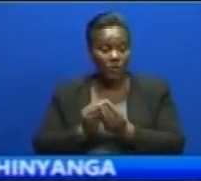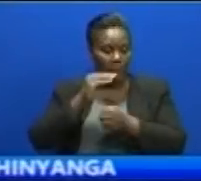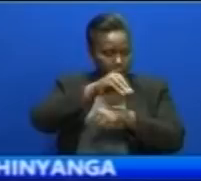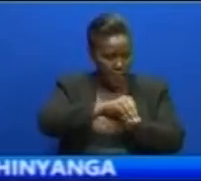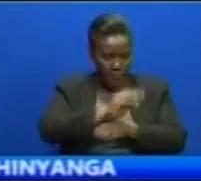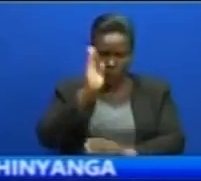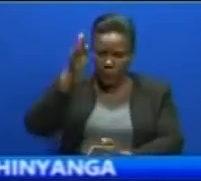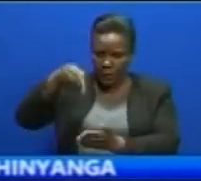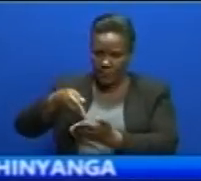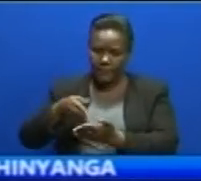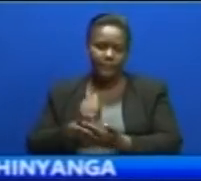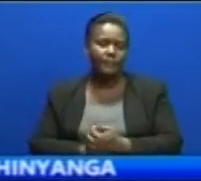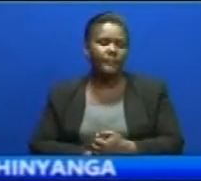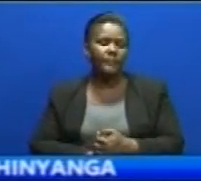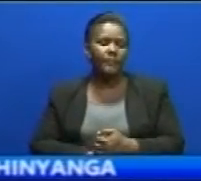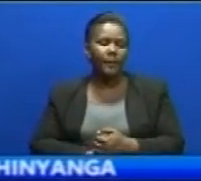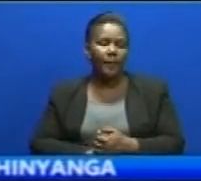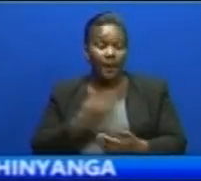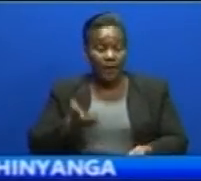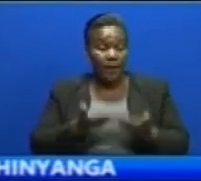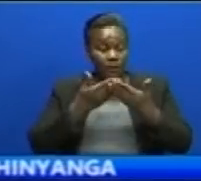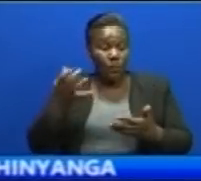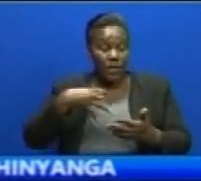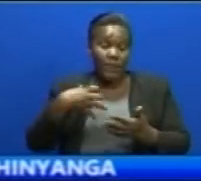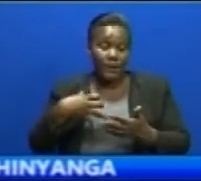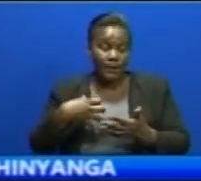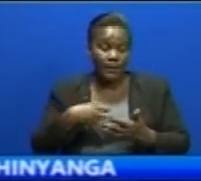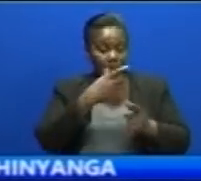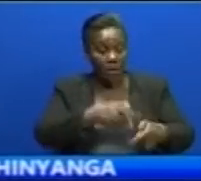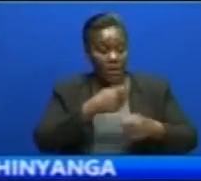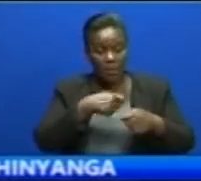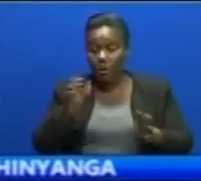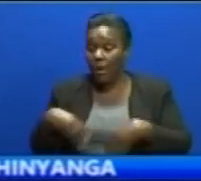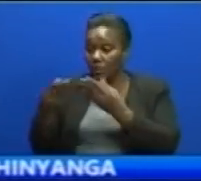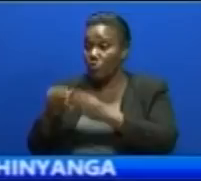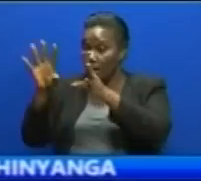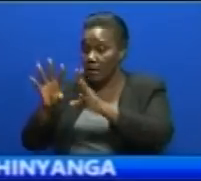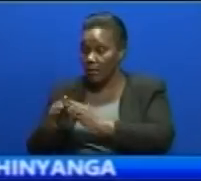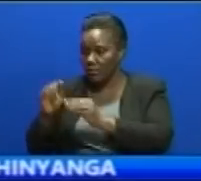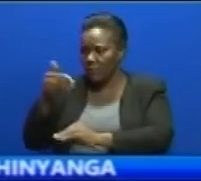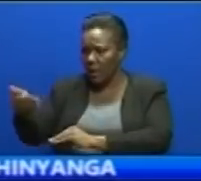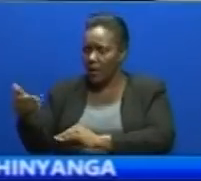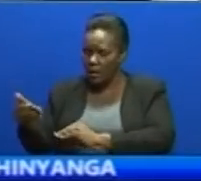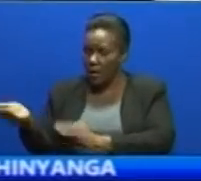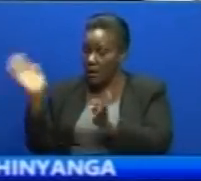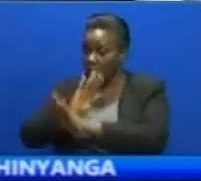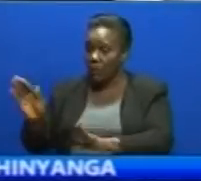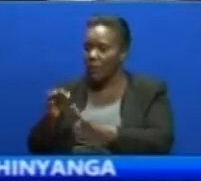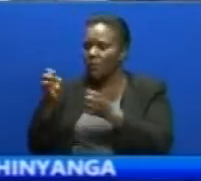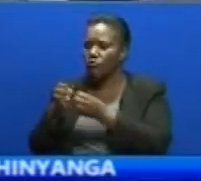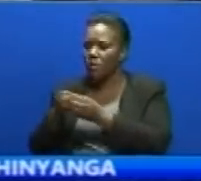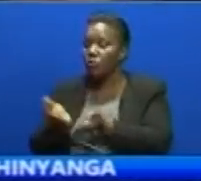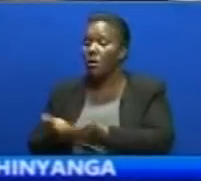zikifika katika. Naibu Waziri wa Kilimo Hussein Bashi akitoa taarifa yake mara baada kumalizika kwa kikao cha wadau wa zao la pamba hapa mjini